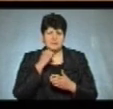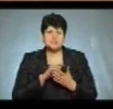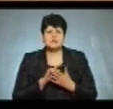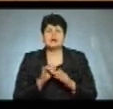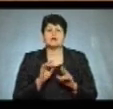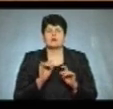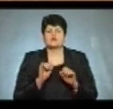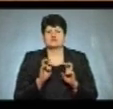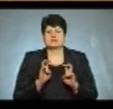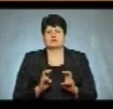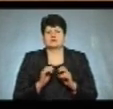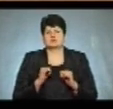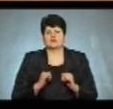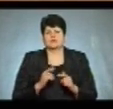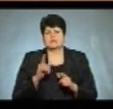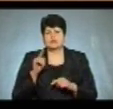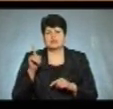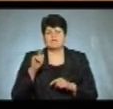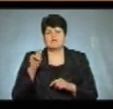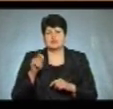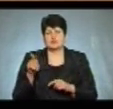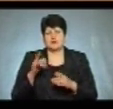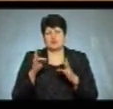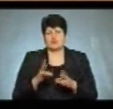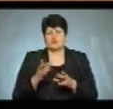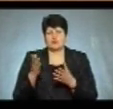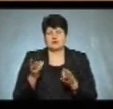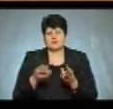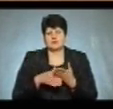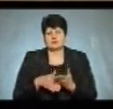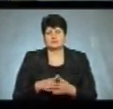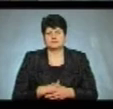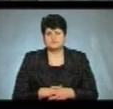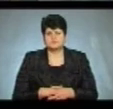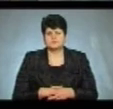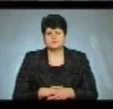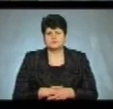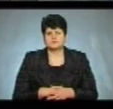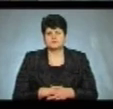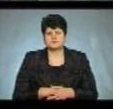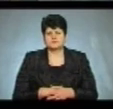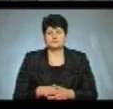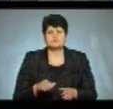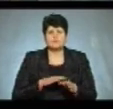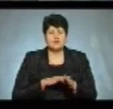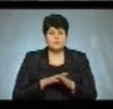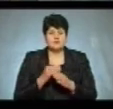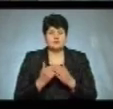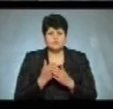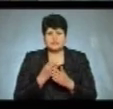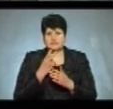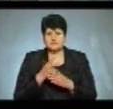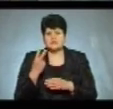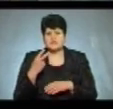можу сидіти спокійно, як ми знаємо, що там війна, що там таке горе, що треба допомагати. Повний сюжет про це дивіться